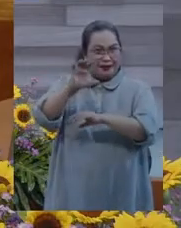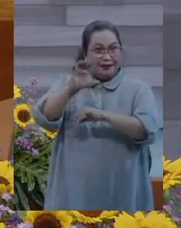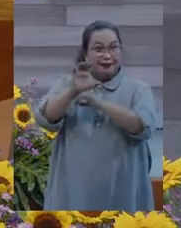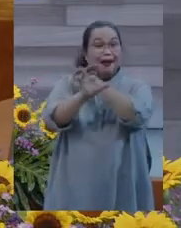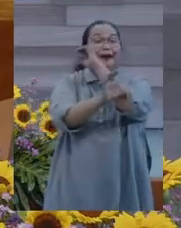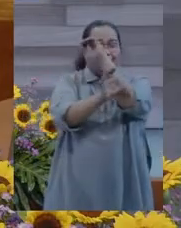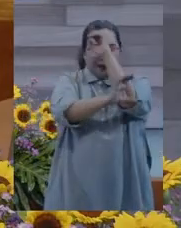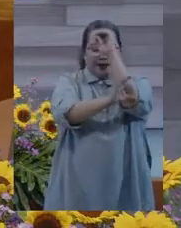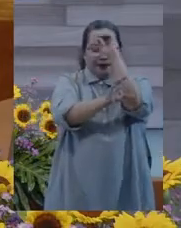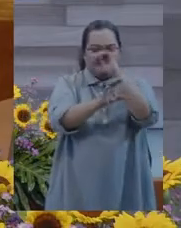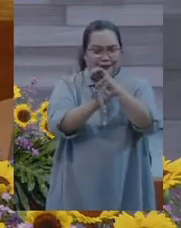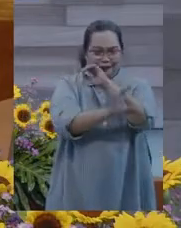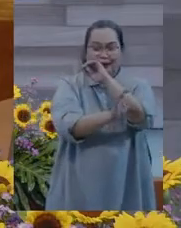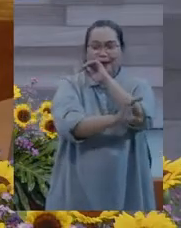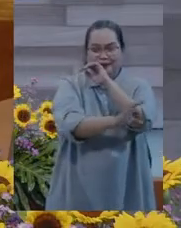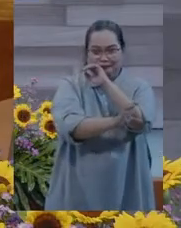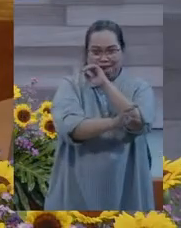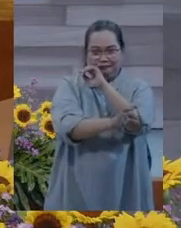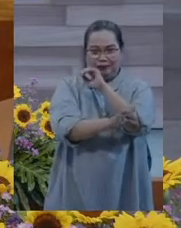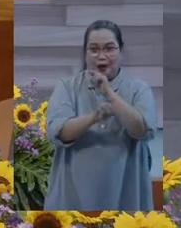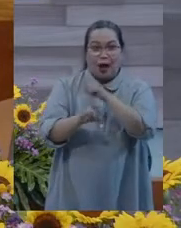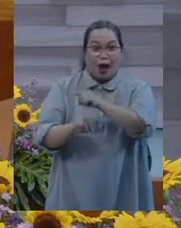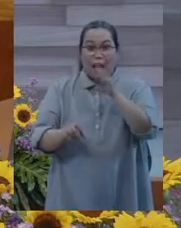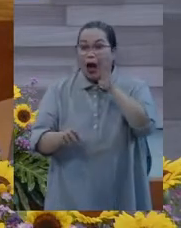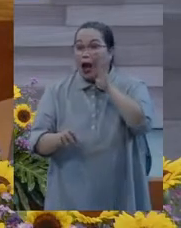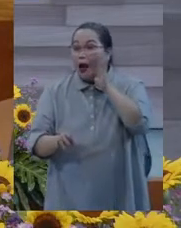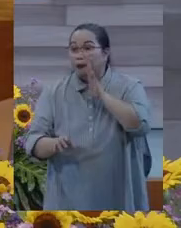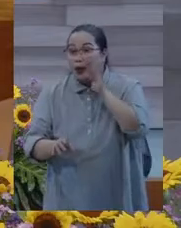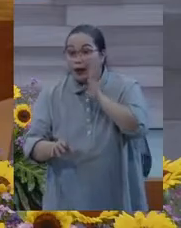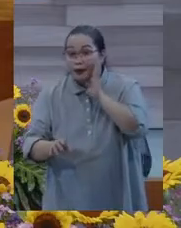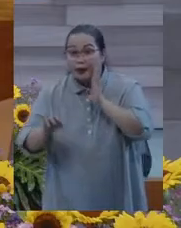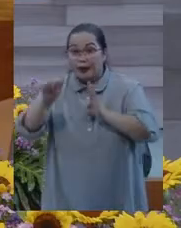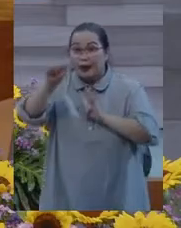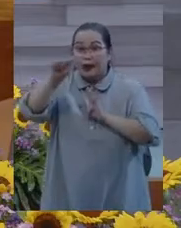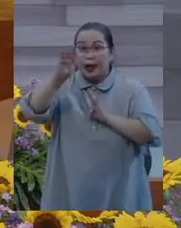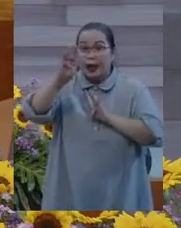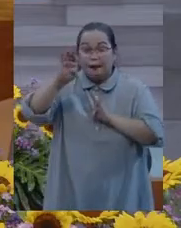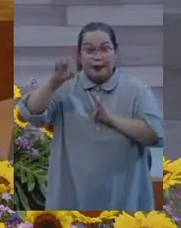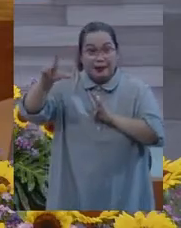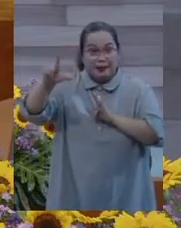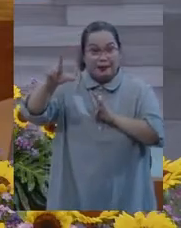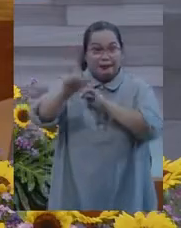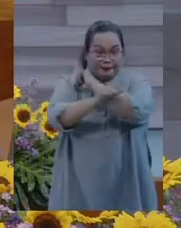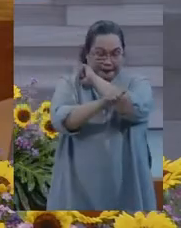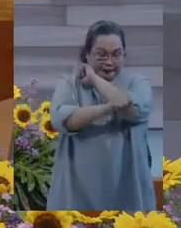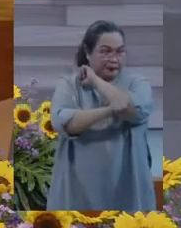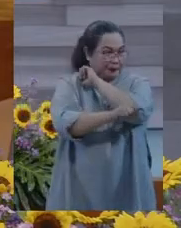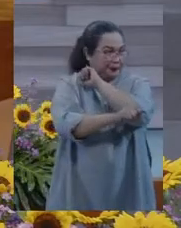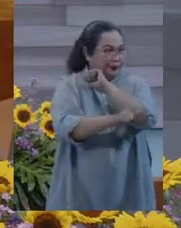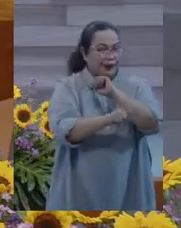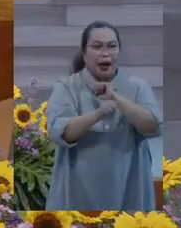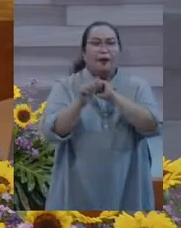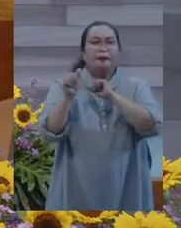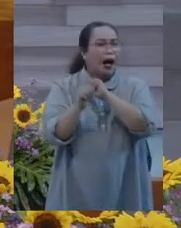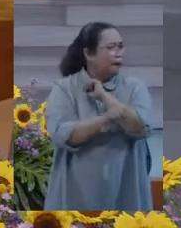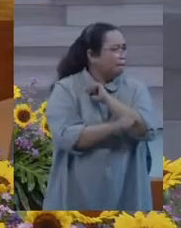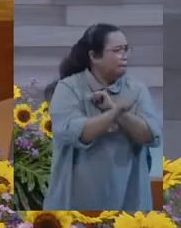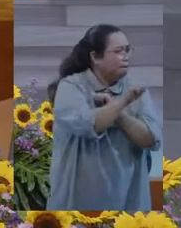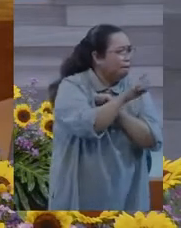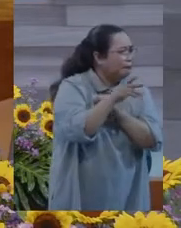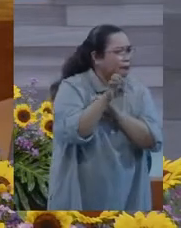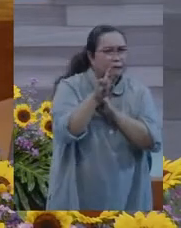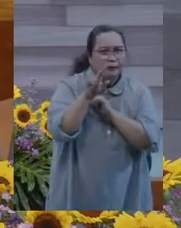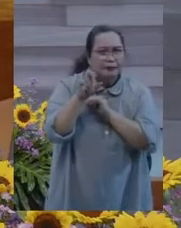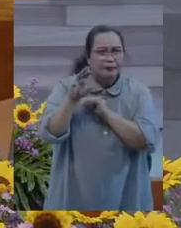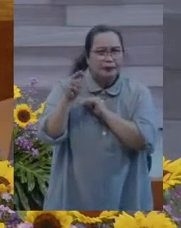kapatid na si Abel. Si Abel daw ay keeper of the sheep. Si Cain, a worker of